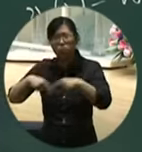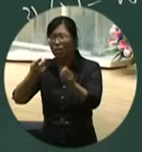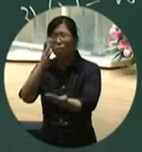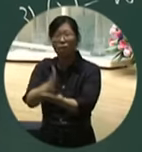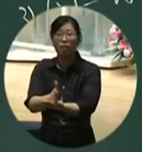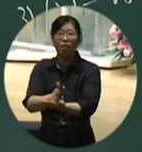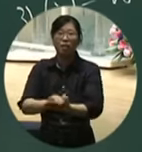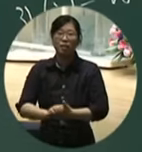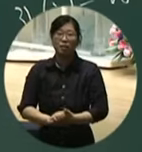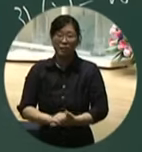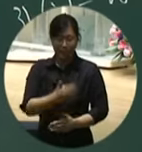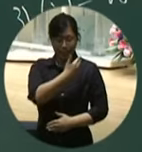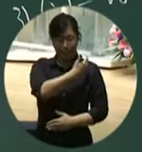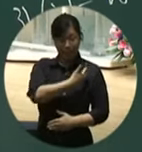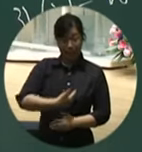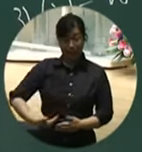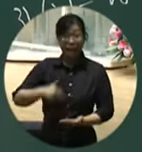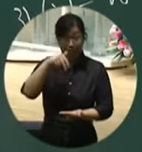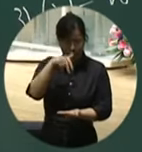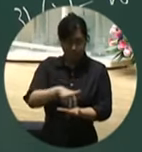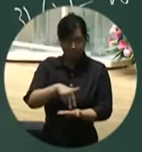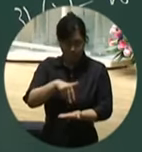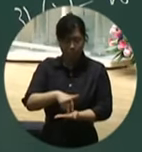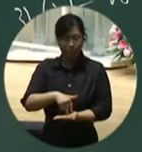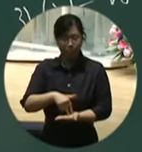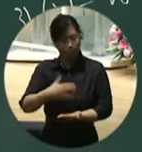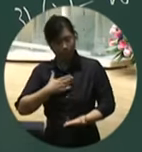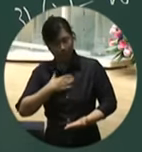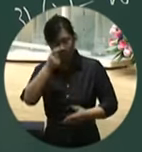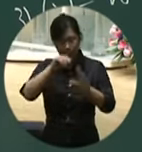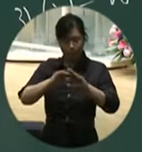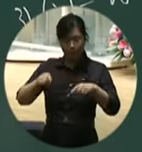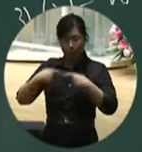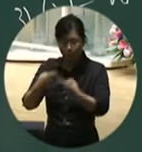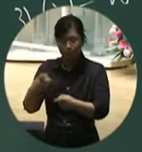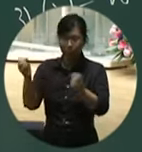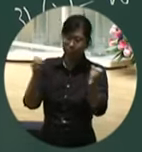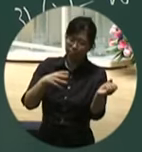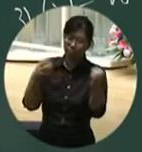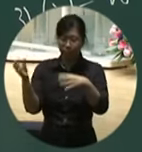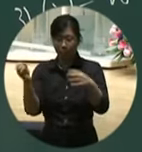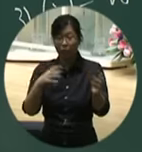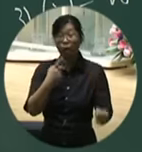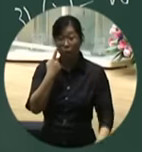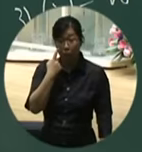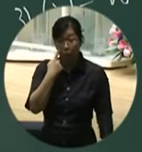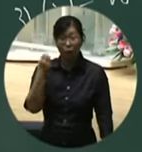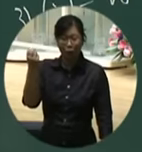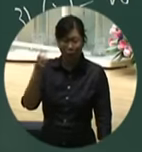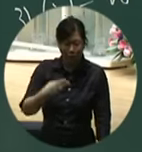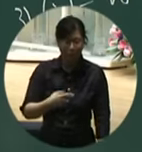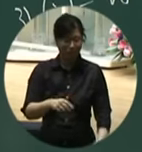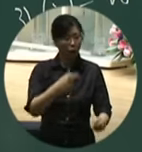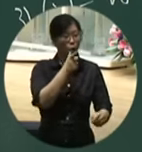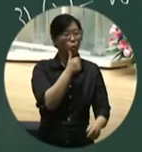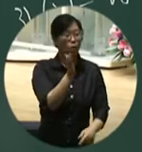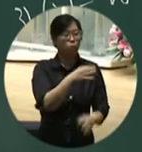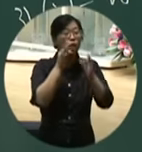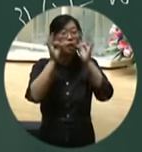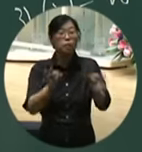church. 제자의 포럼을 가. So you must go to have the forum of disciples. 여세 동안 증인의 포럼. And throughout the 6 days, have the forum